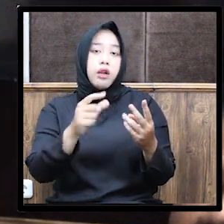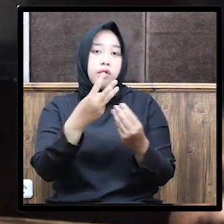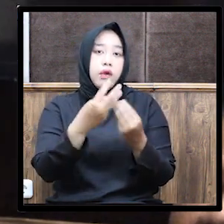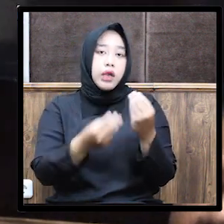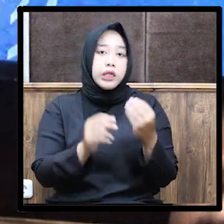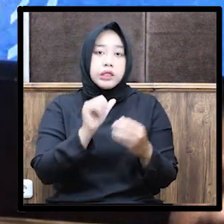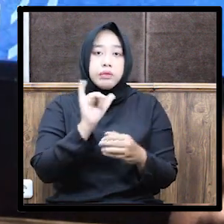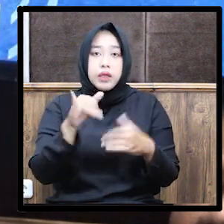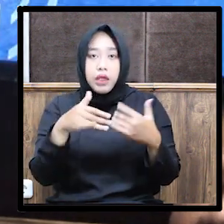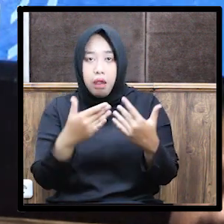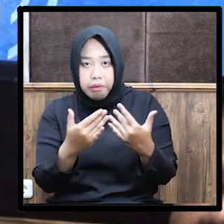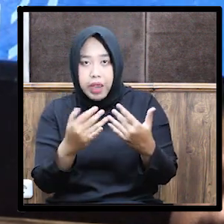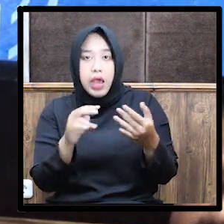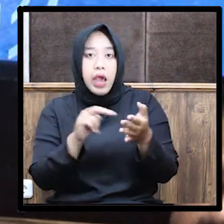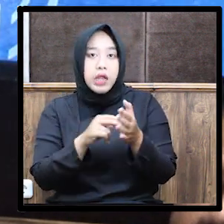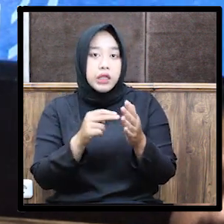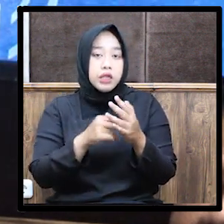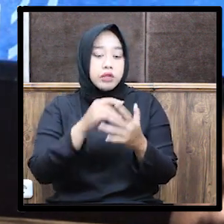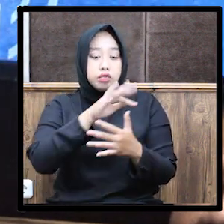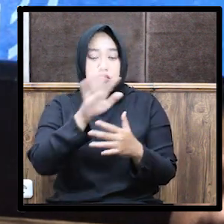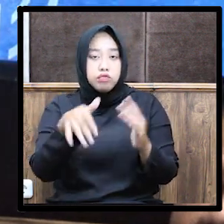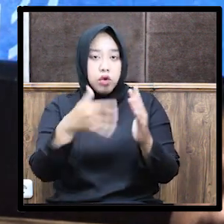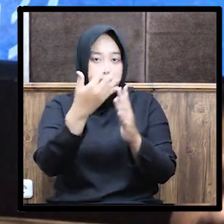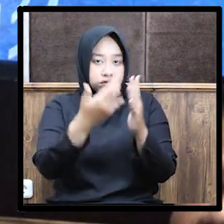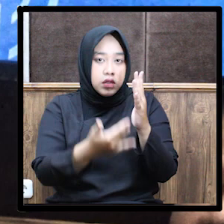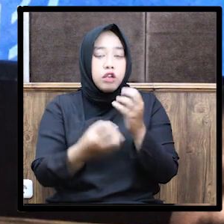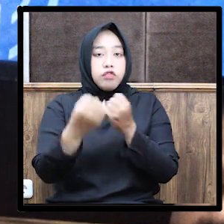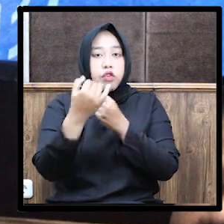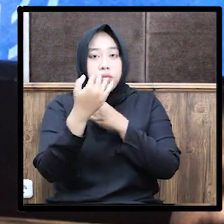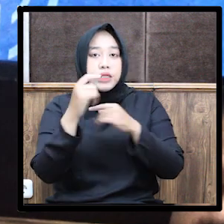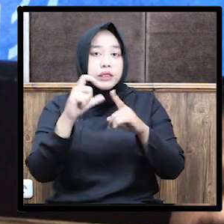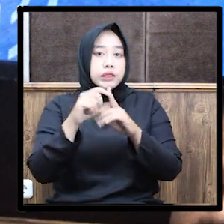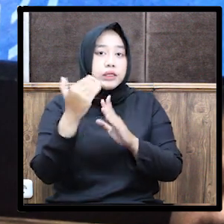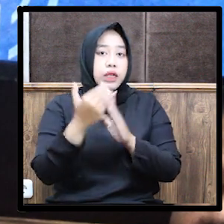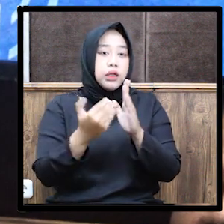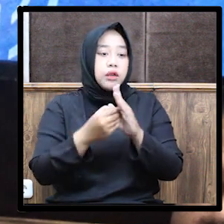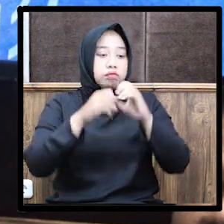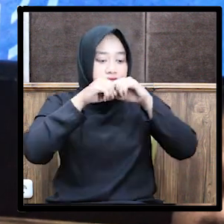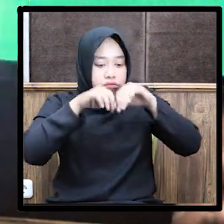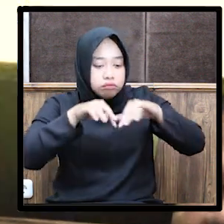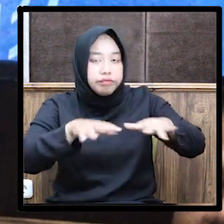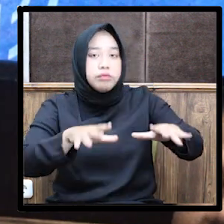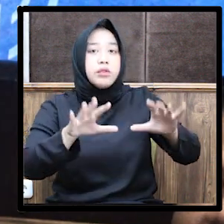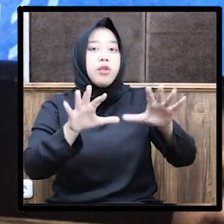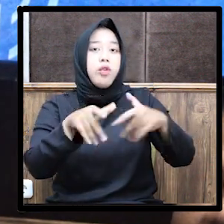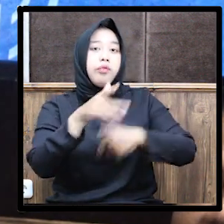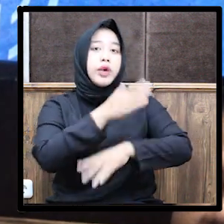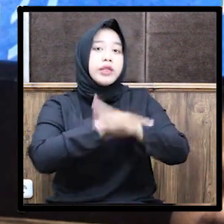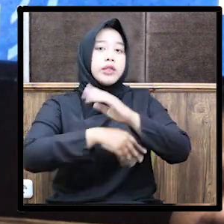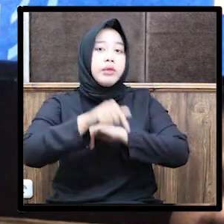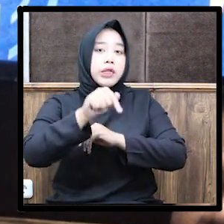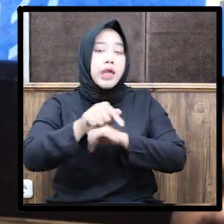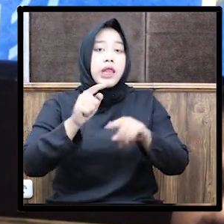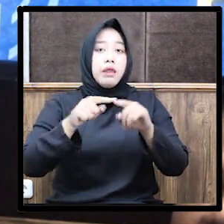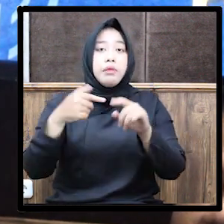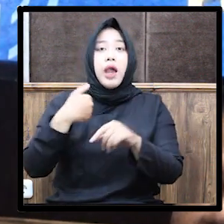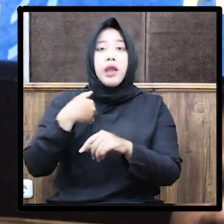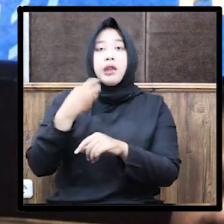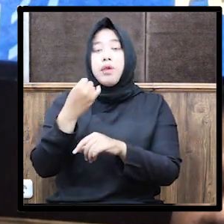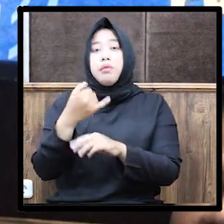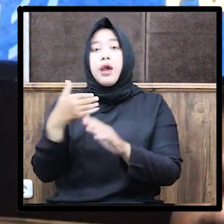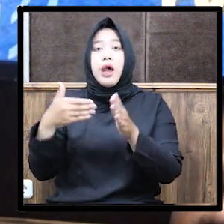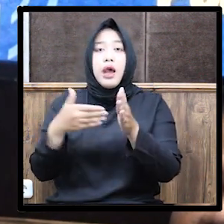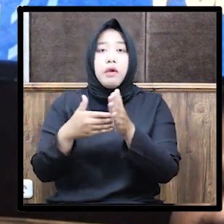dipilih, kandidatnya seperti apa, itu yang kemudian harus sampai kepada teman-teman. Tetapi